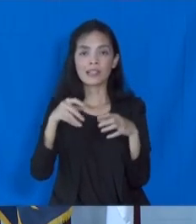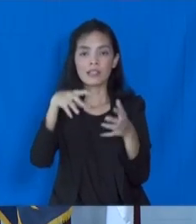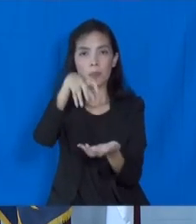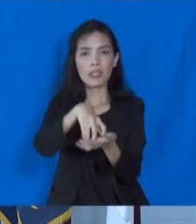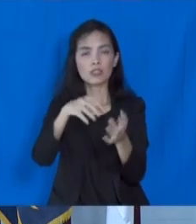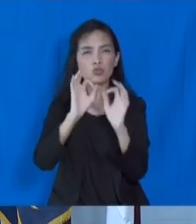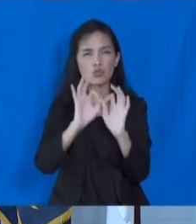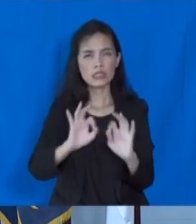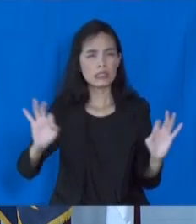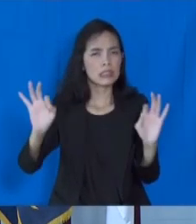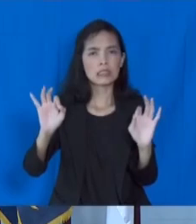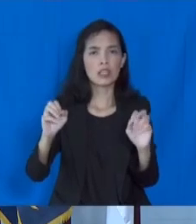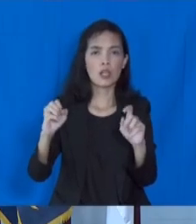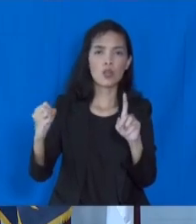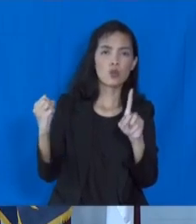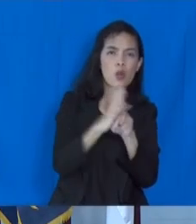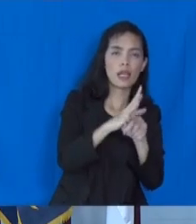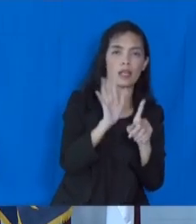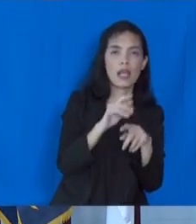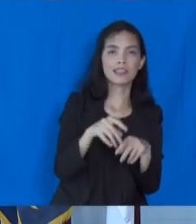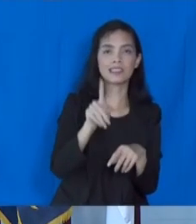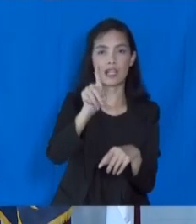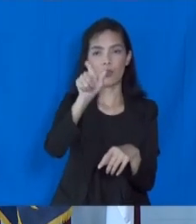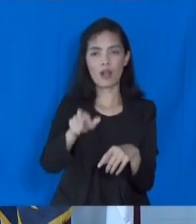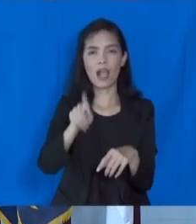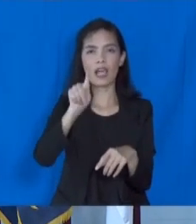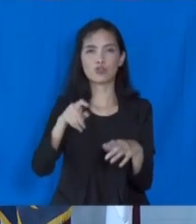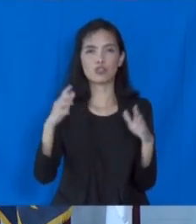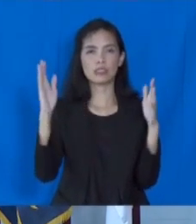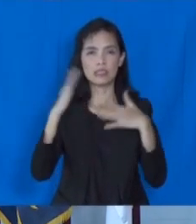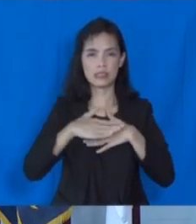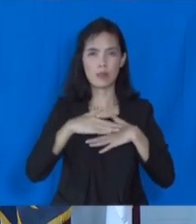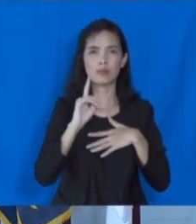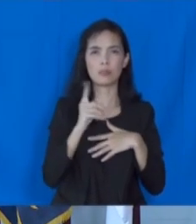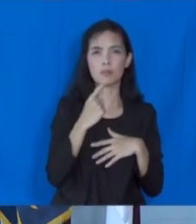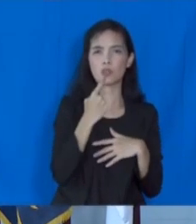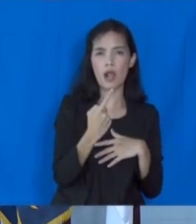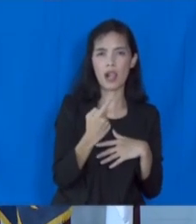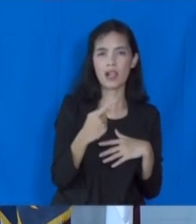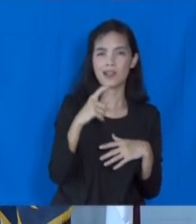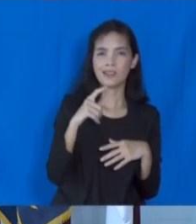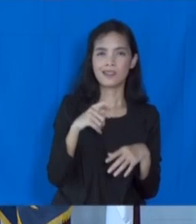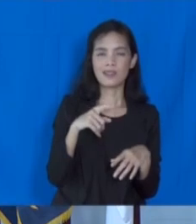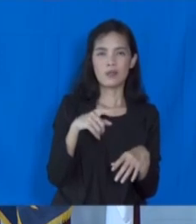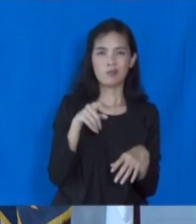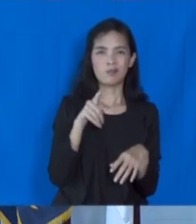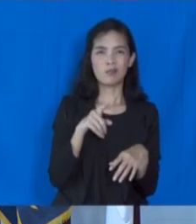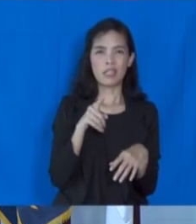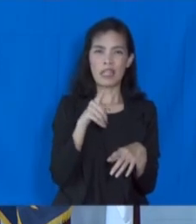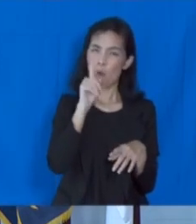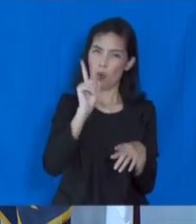penularan dilaksanakan oleh minimal satu orang muslim karena ini bab soal kewajiban yang bersifat